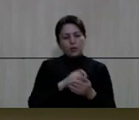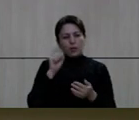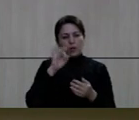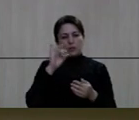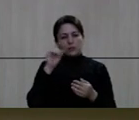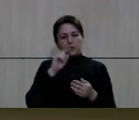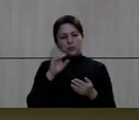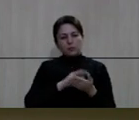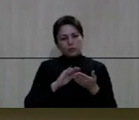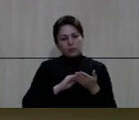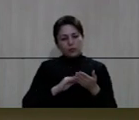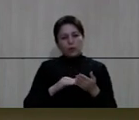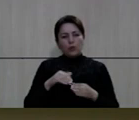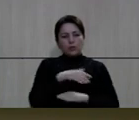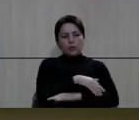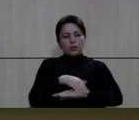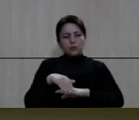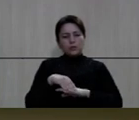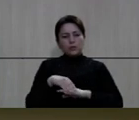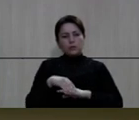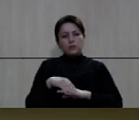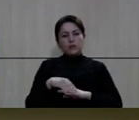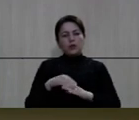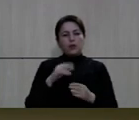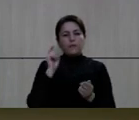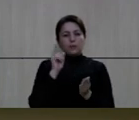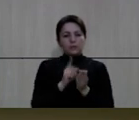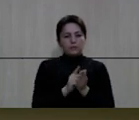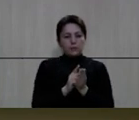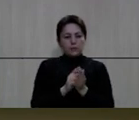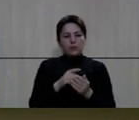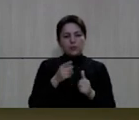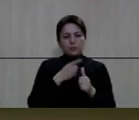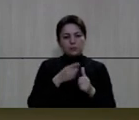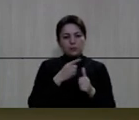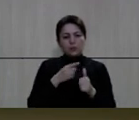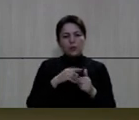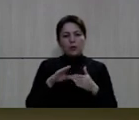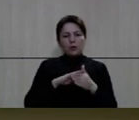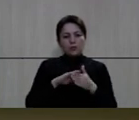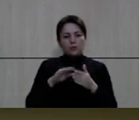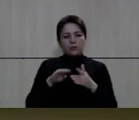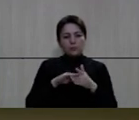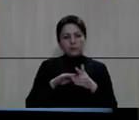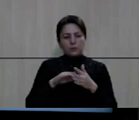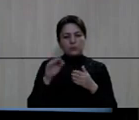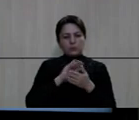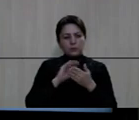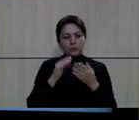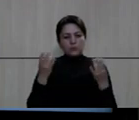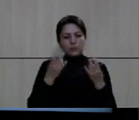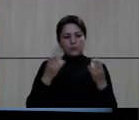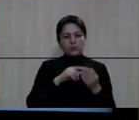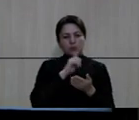Ariza yozuvchining turar joyi, vazifasi, ismi, ota ismi va familiyasi